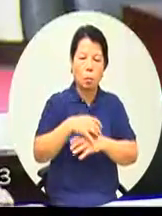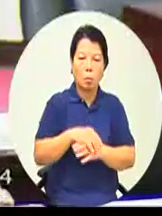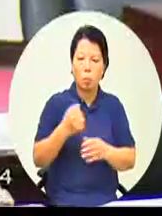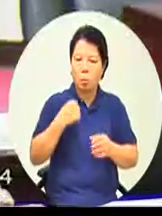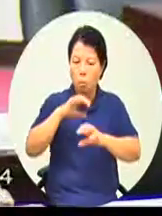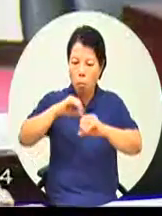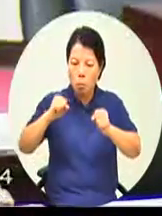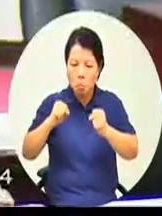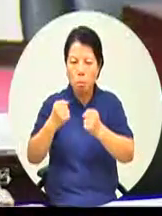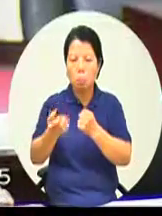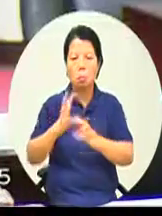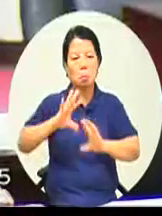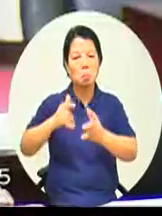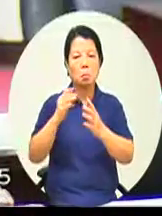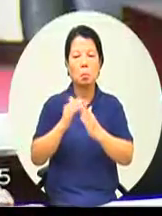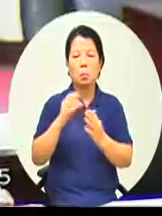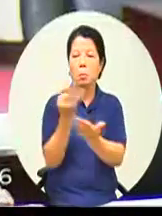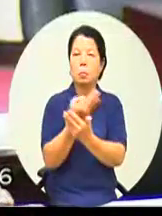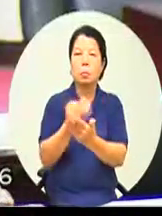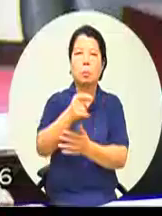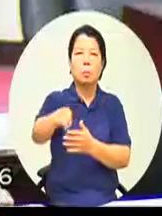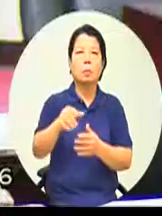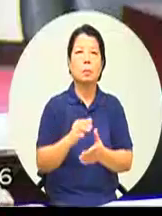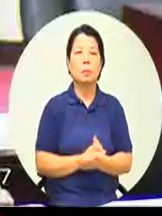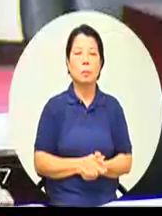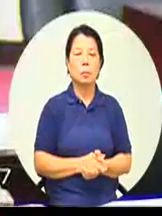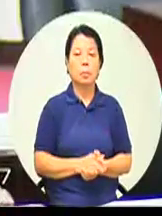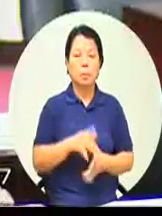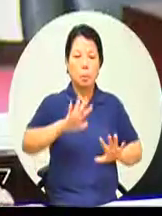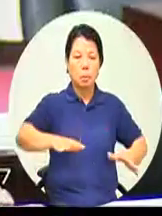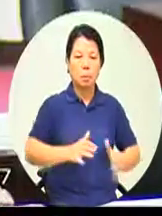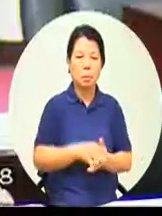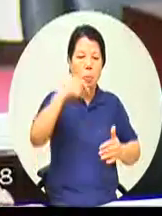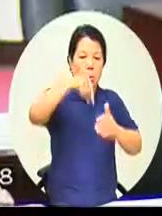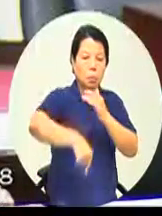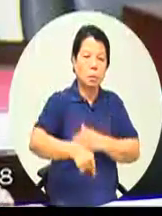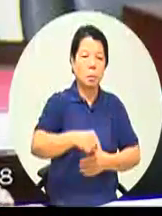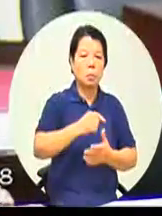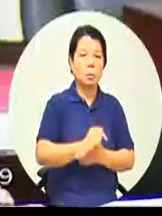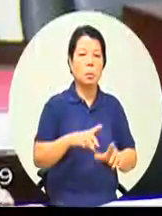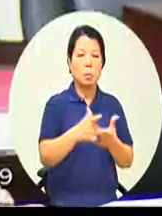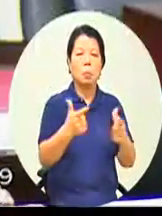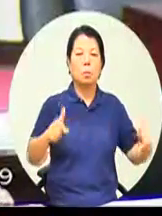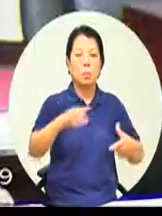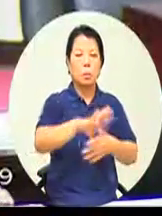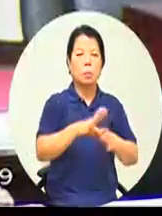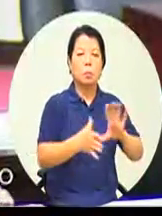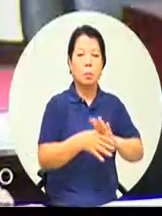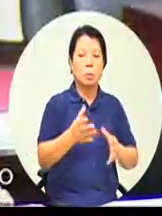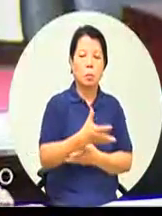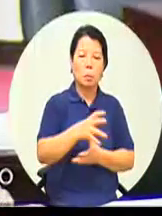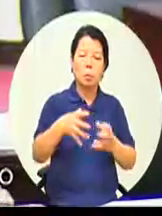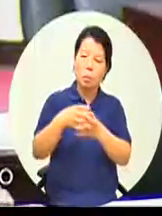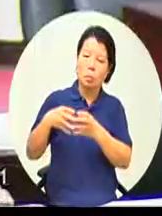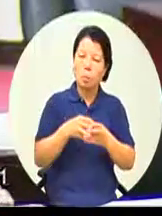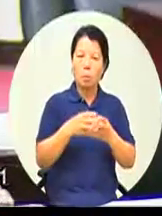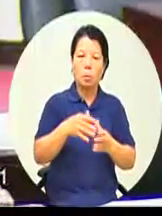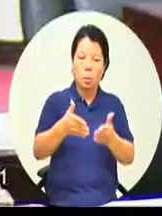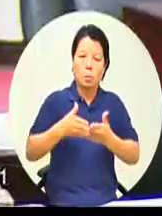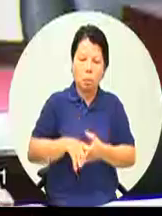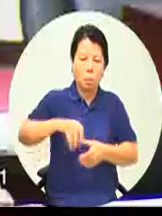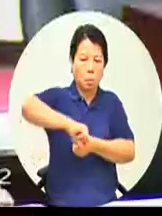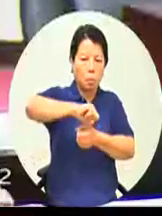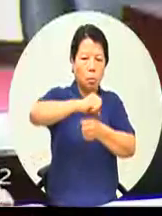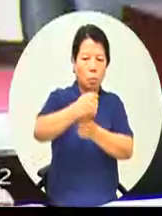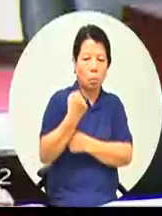好，那我认为在这个深化多元文化教育里头，跟伙伴关系里头，我们必须要加强。